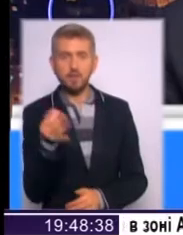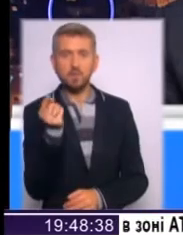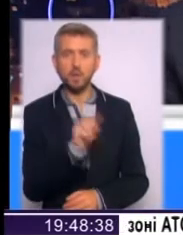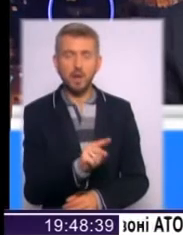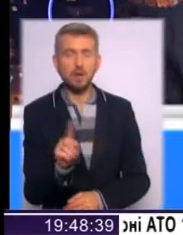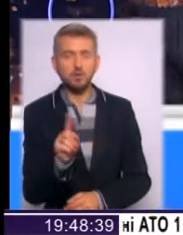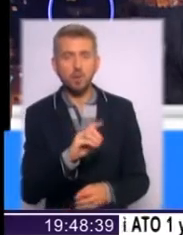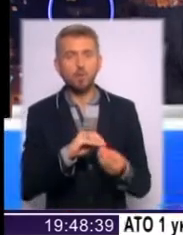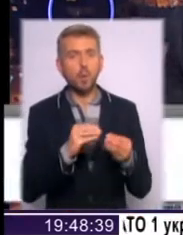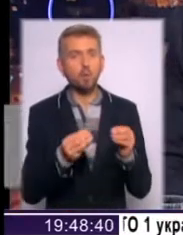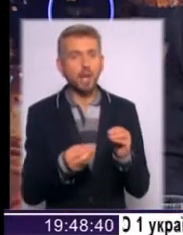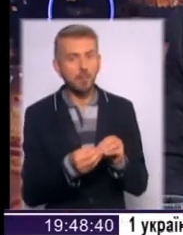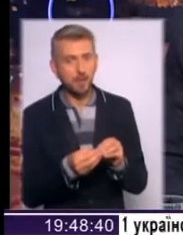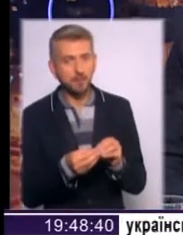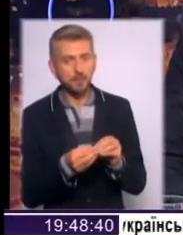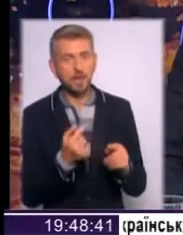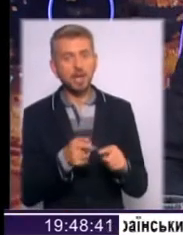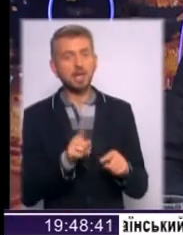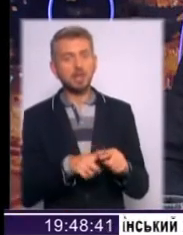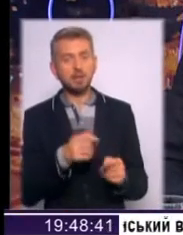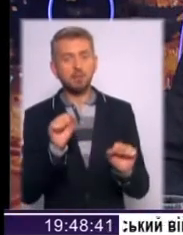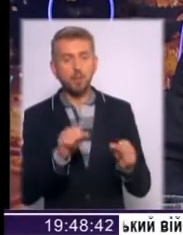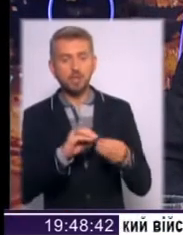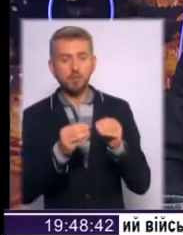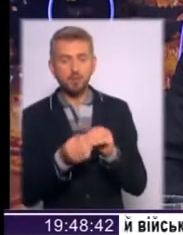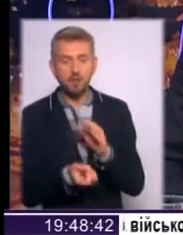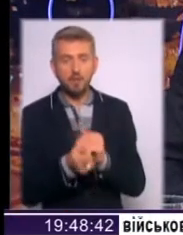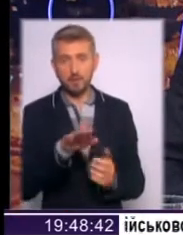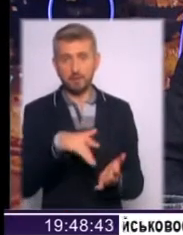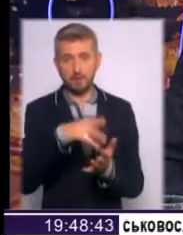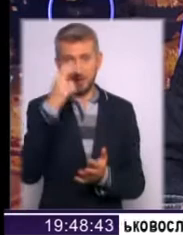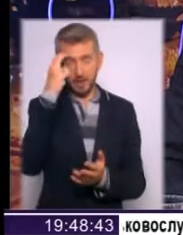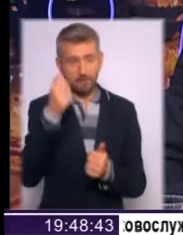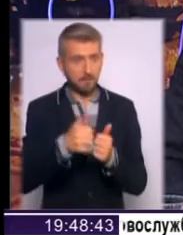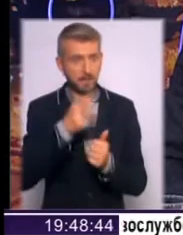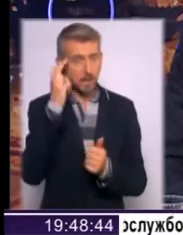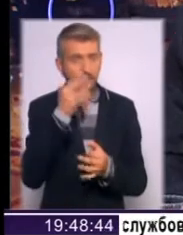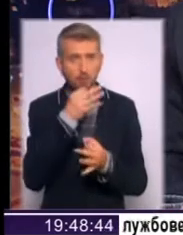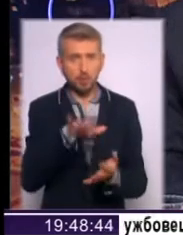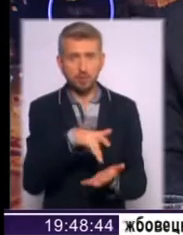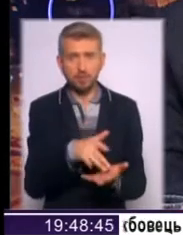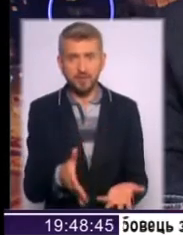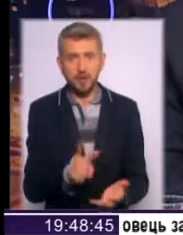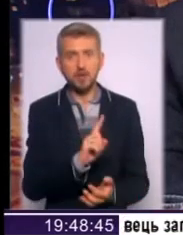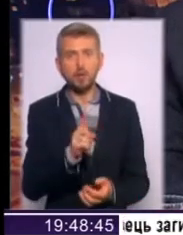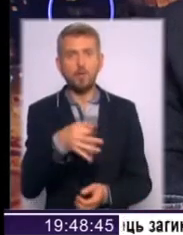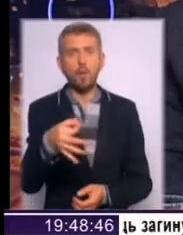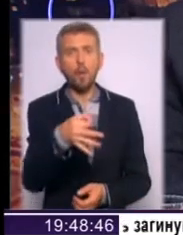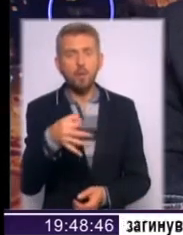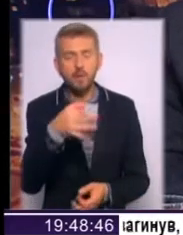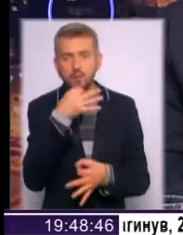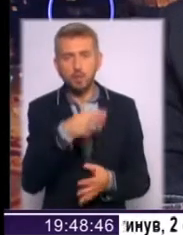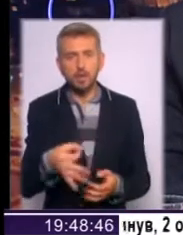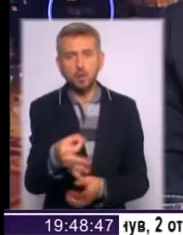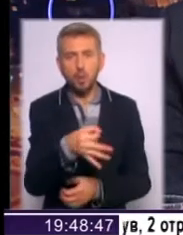що проблема, це може проблема виникнути і в місті Києві. І під Києвом будь-якому населенню. Це так. Що в області, в будь-якій